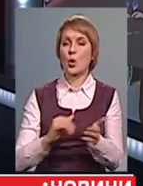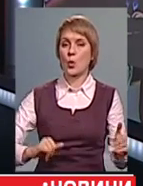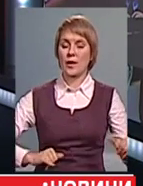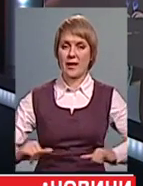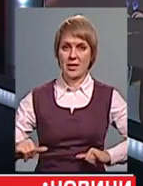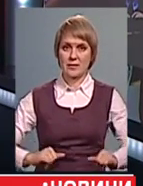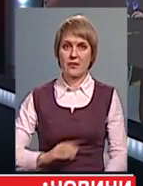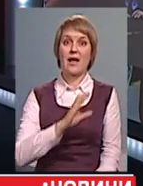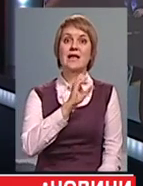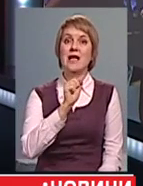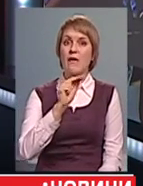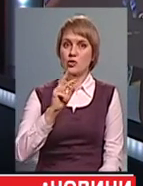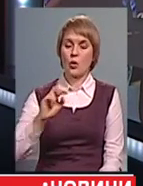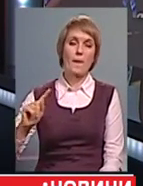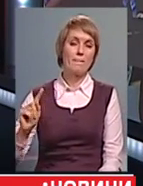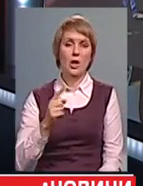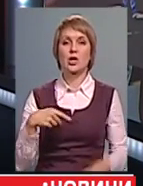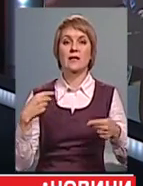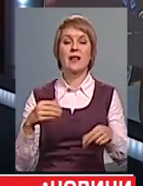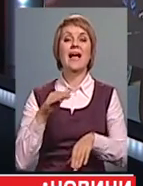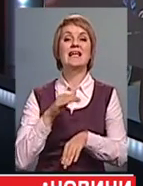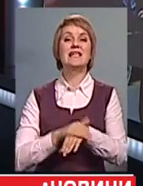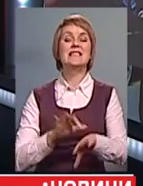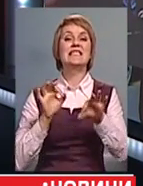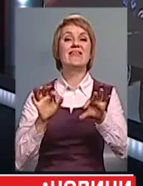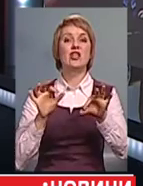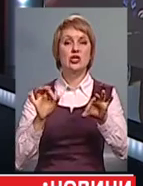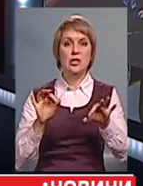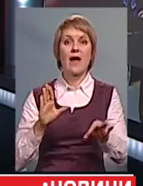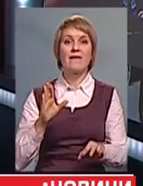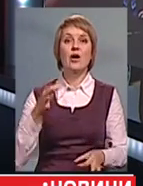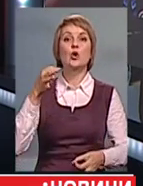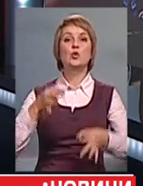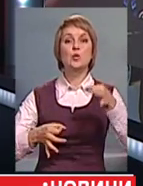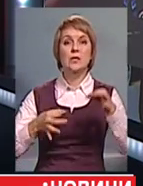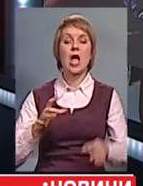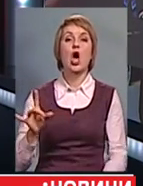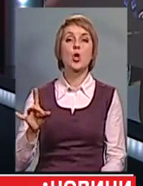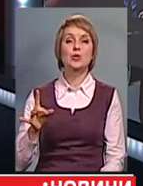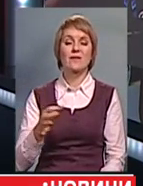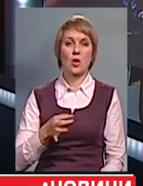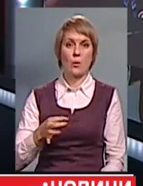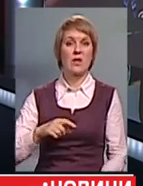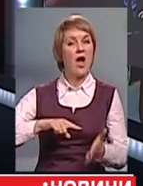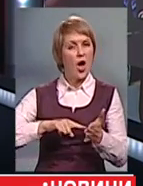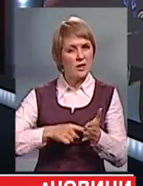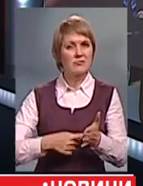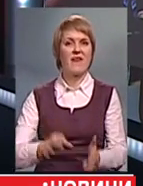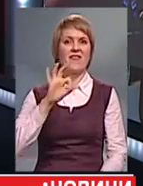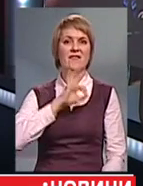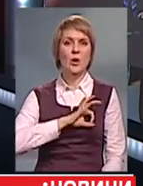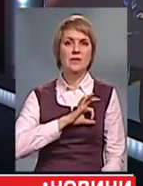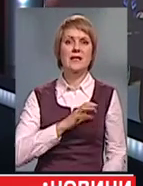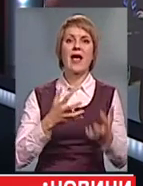Надія Савченко вперше дала свідчення в Донецькому міському суді Ростовської області. Наполягала використати детектор брехні, але